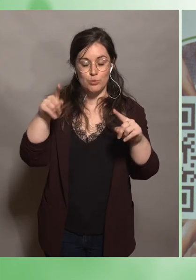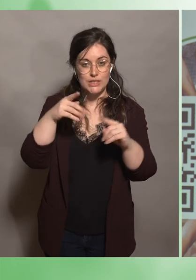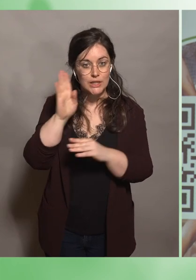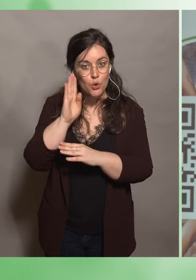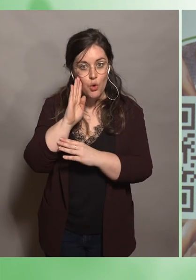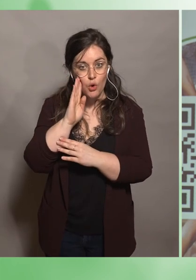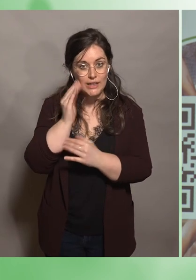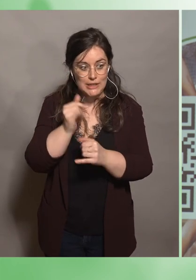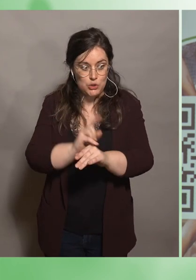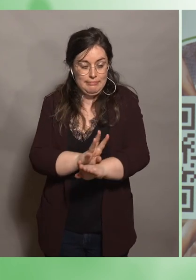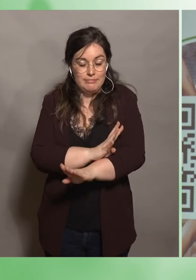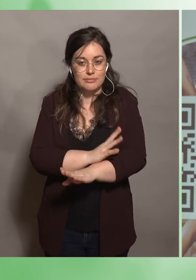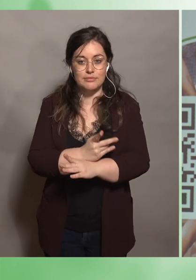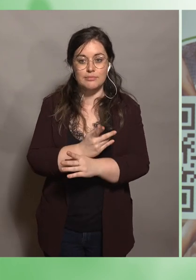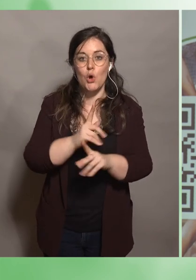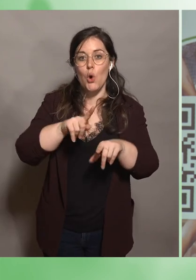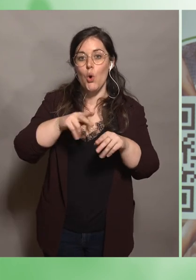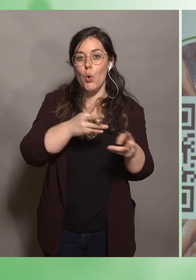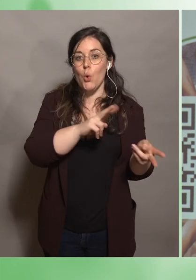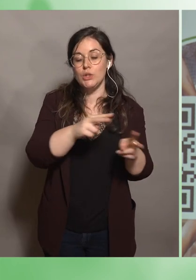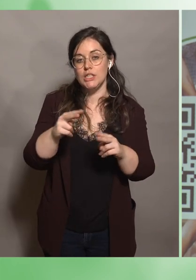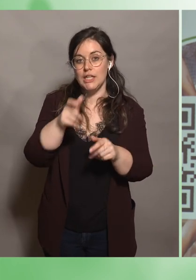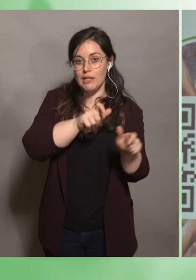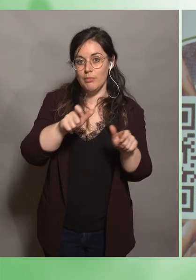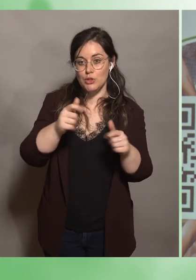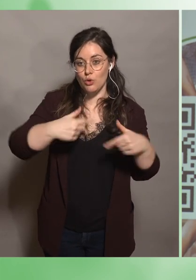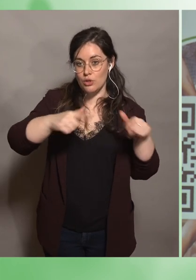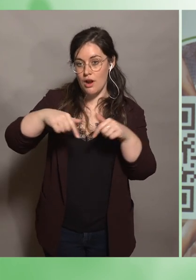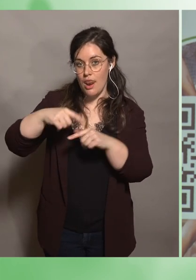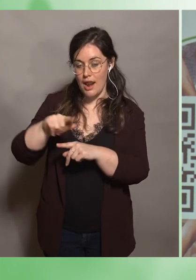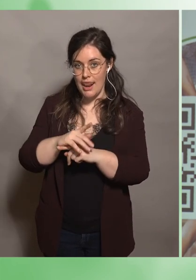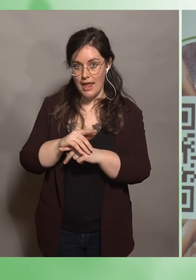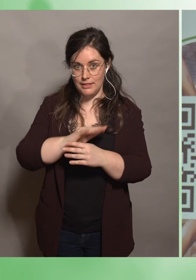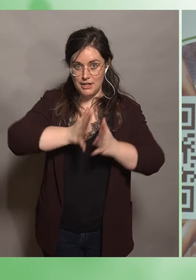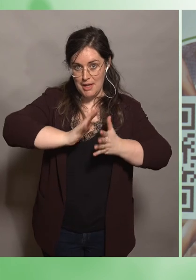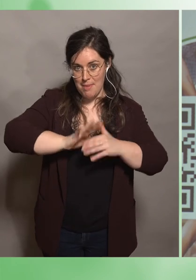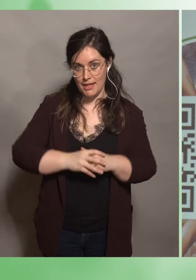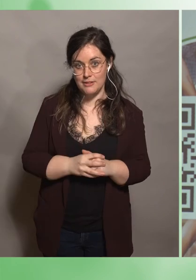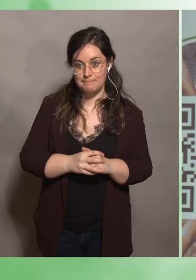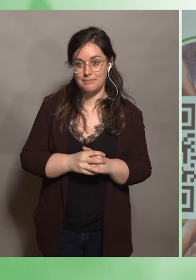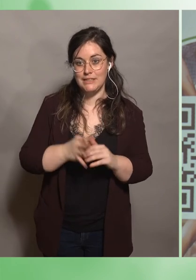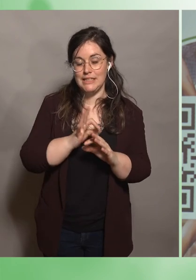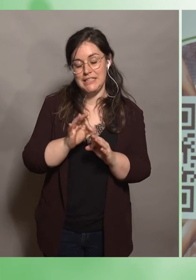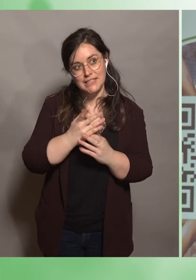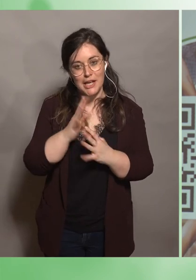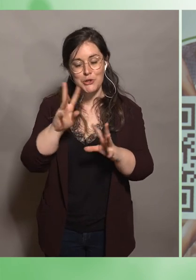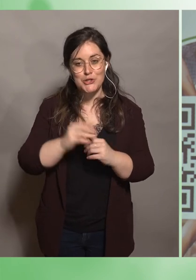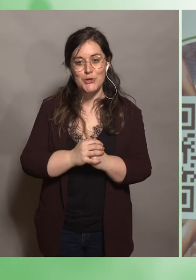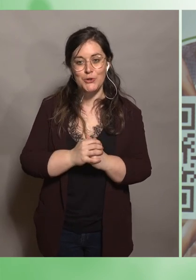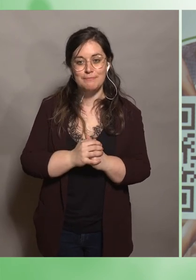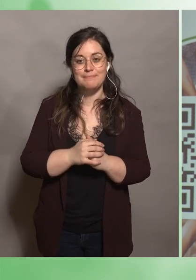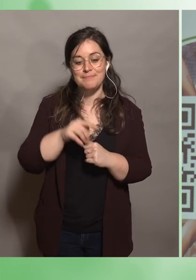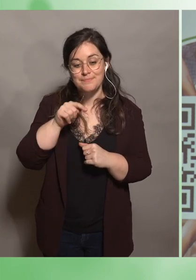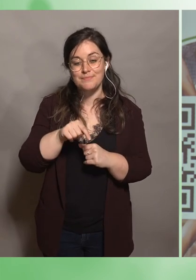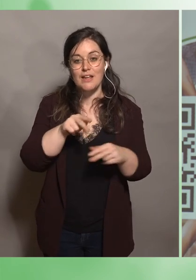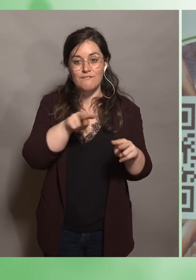Menschen aus unterschiedlichen Ländern gebärdet worden und wirklich sehr bewegend. Und im Nachhinein, also nach dieser